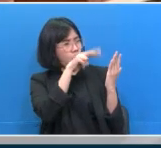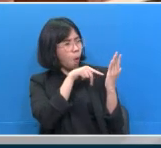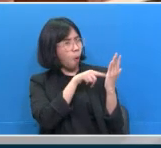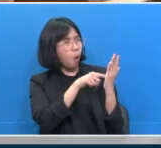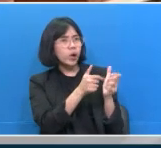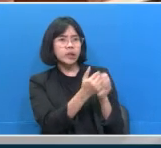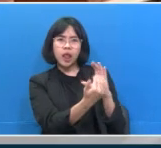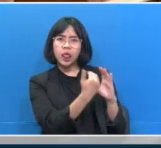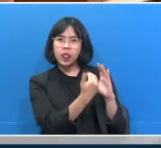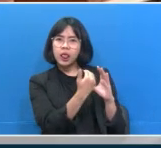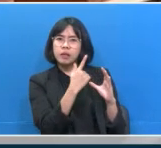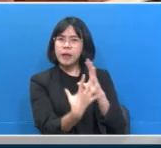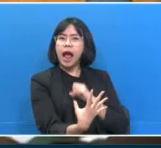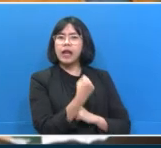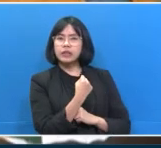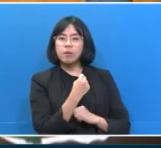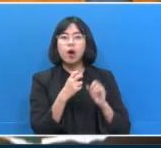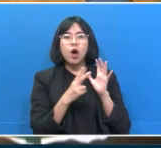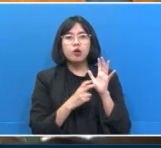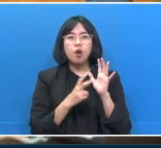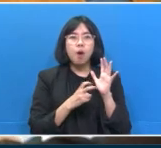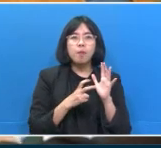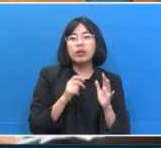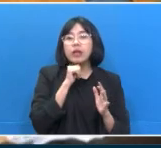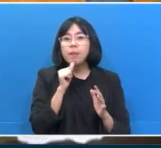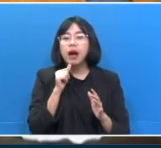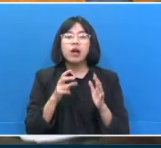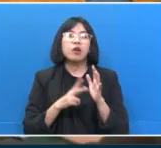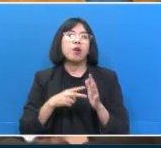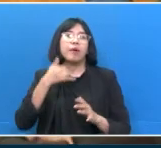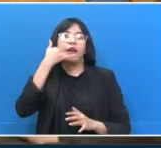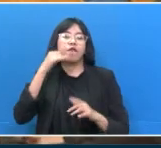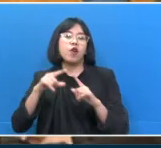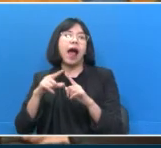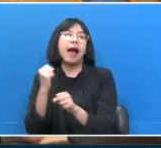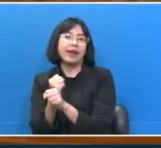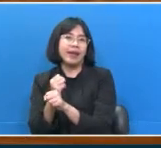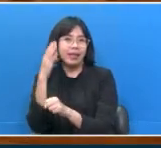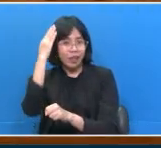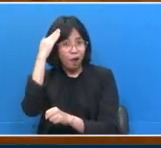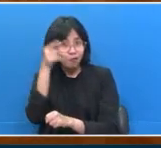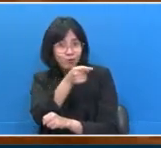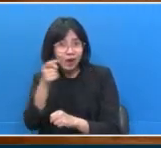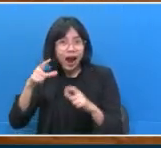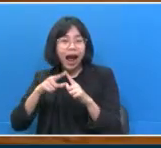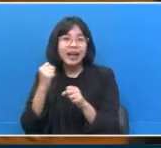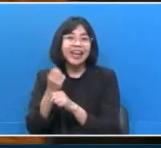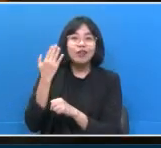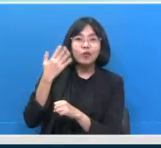pesan singkat WhatsApp menggunakan nomor milik AG, anak yang berkonflik dengan hukum.